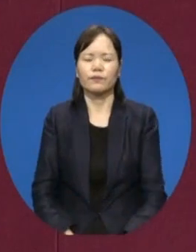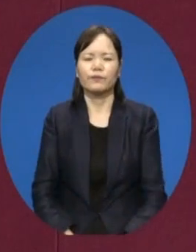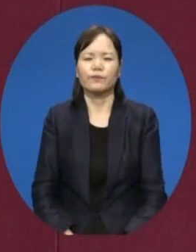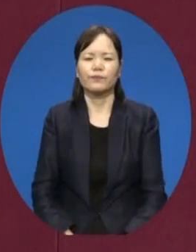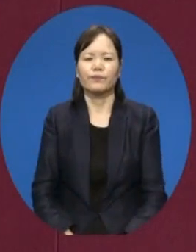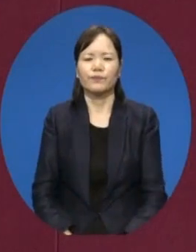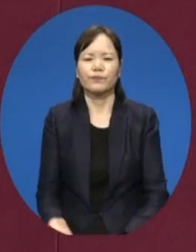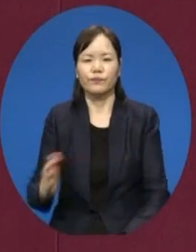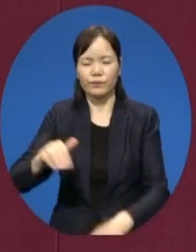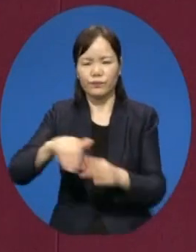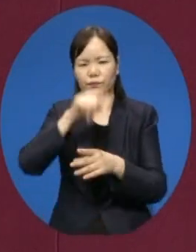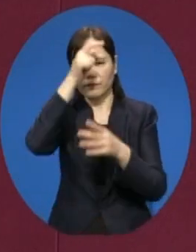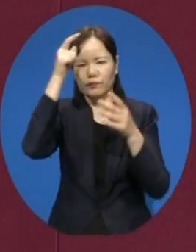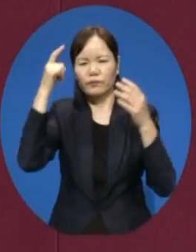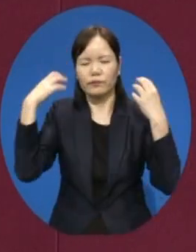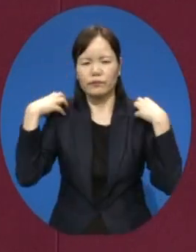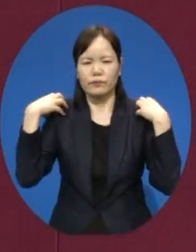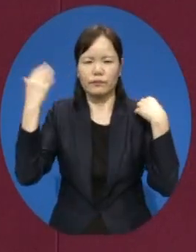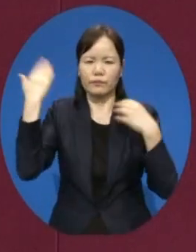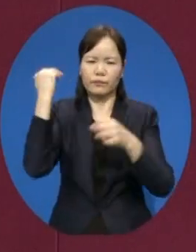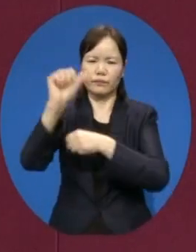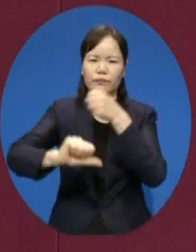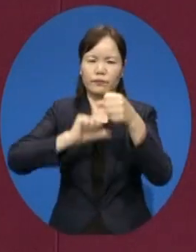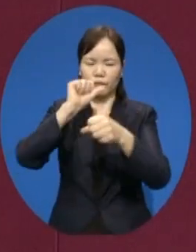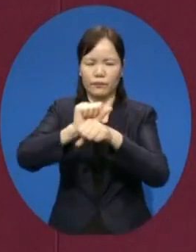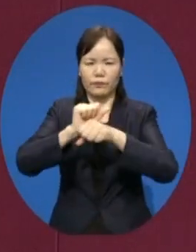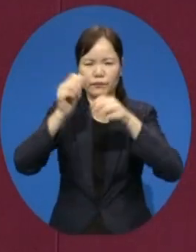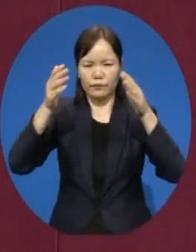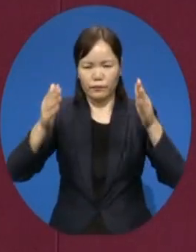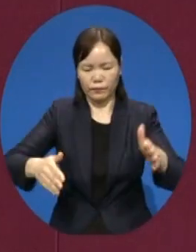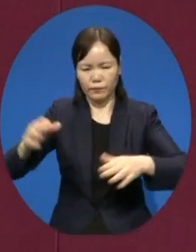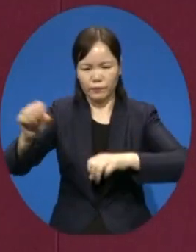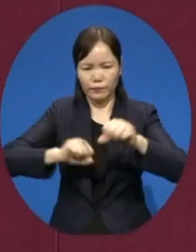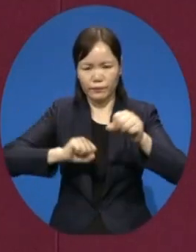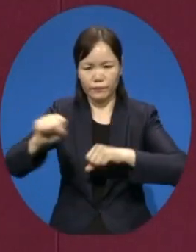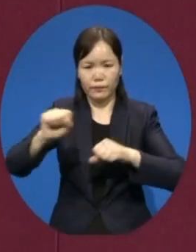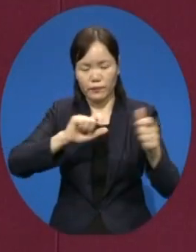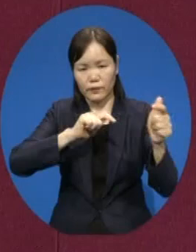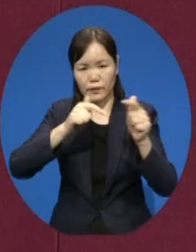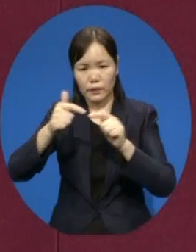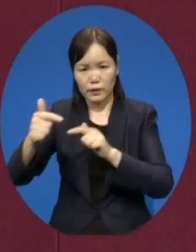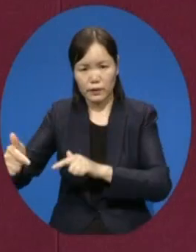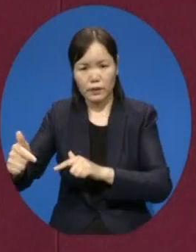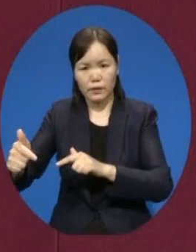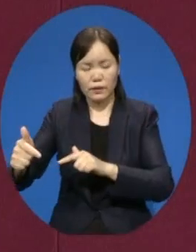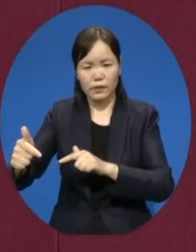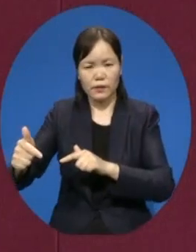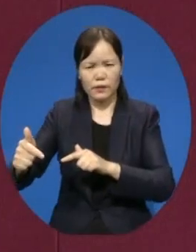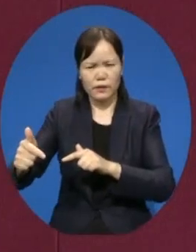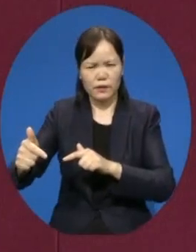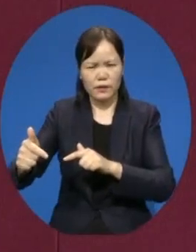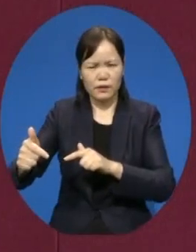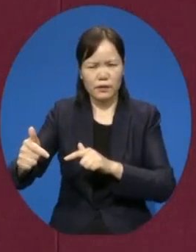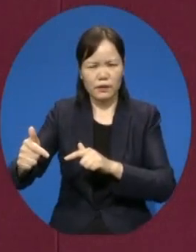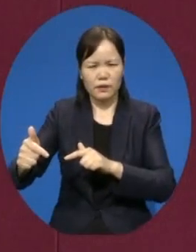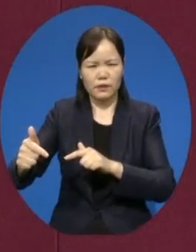그런데 문재인 정권의 지난 5년간 걸어왔던 만연된 포퓰리즘, 표 얻기를